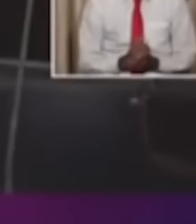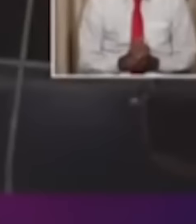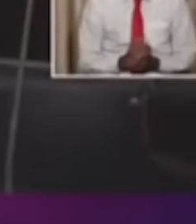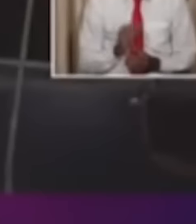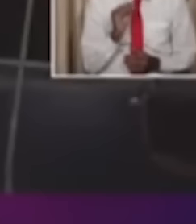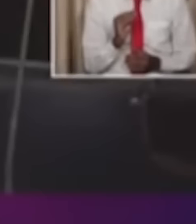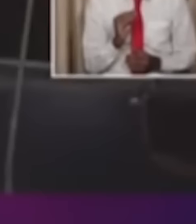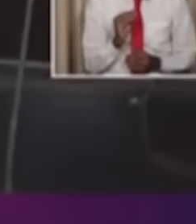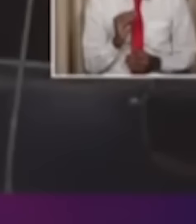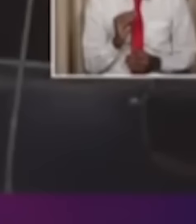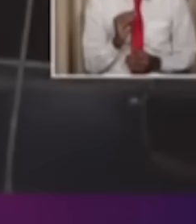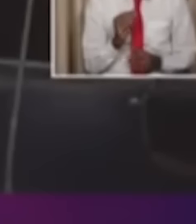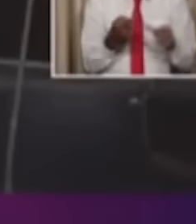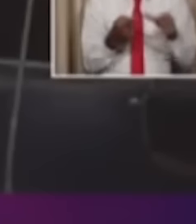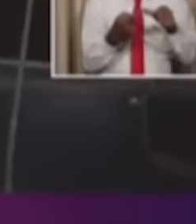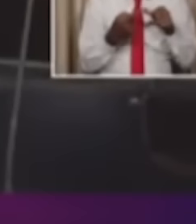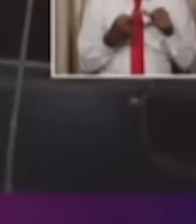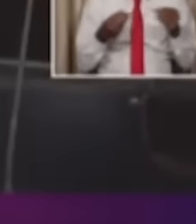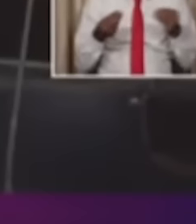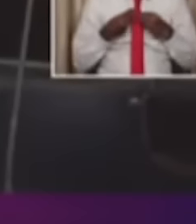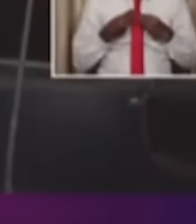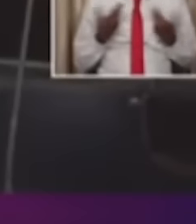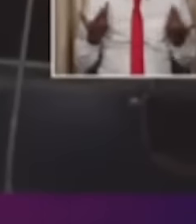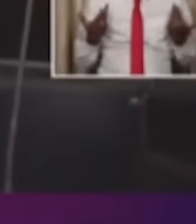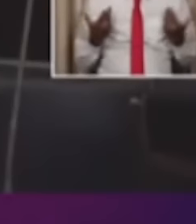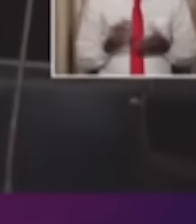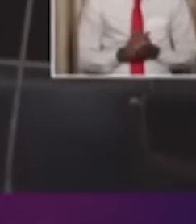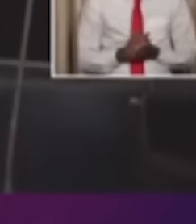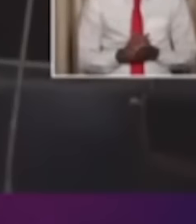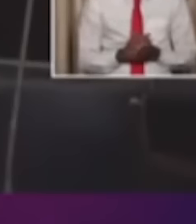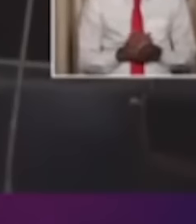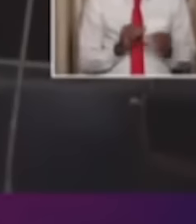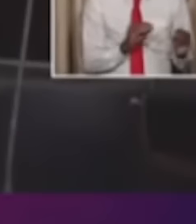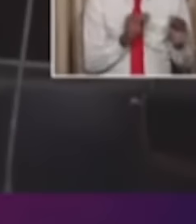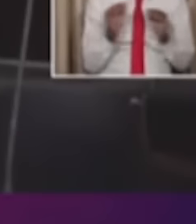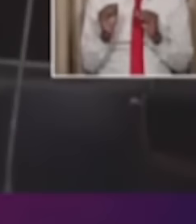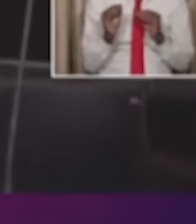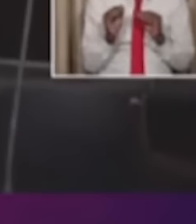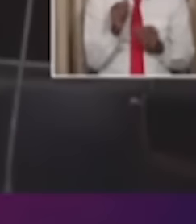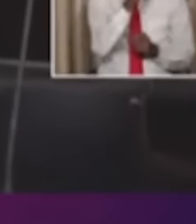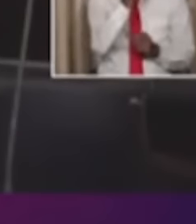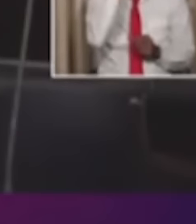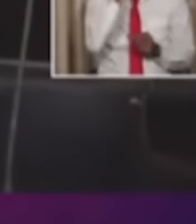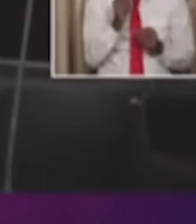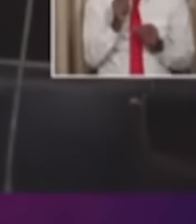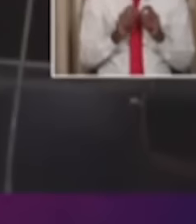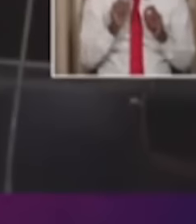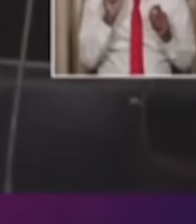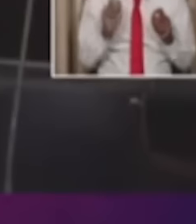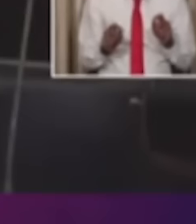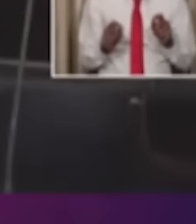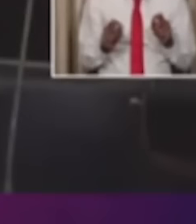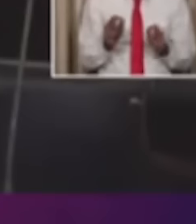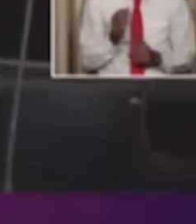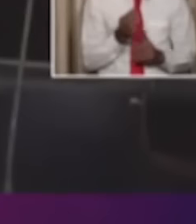නමුත් ඒකට උත්තරයක් ලැබුණේ නැහැ. ඊට පස්සේ මං කතෝලික සභාවේ